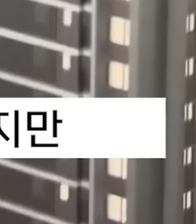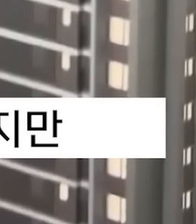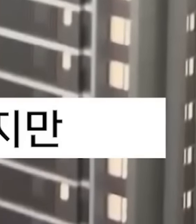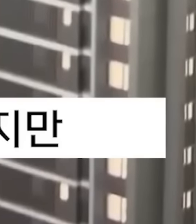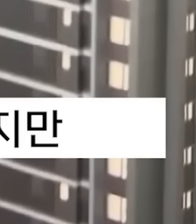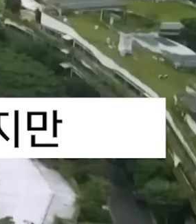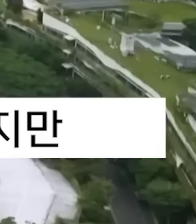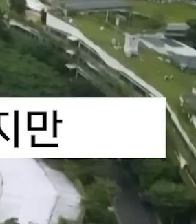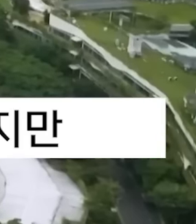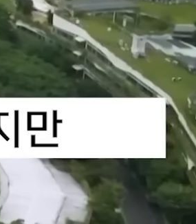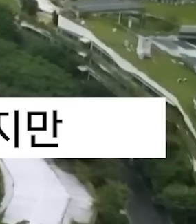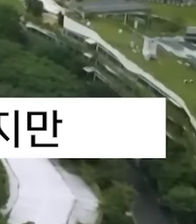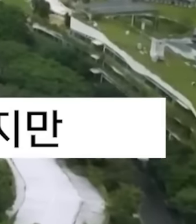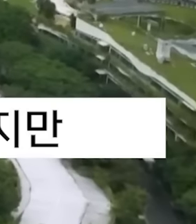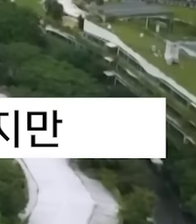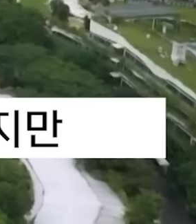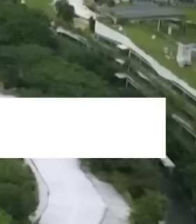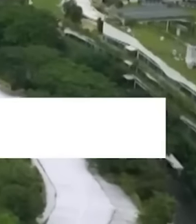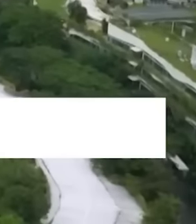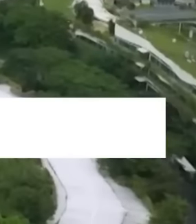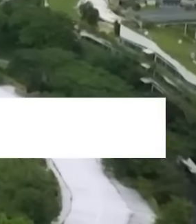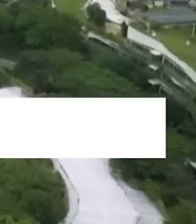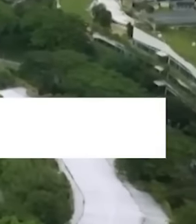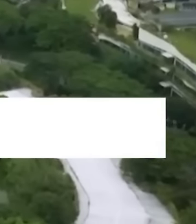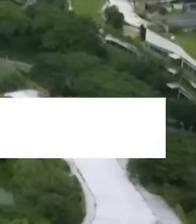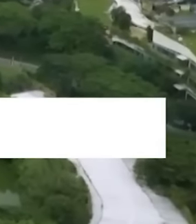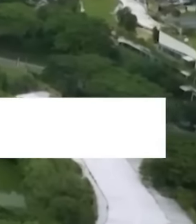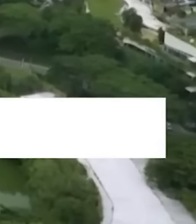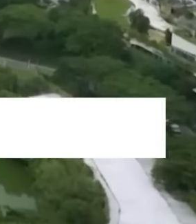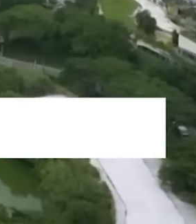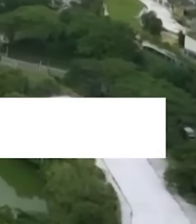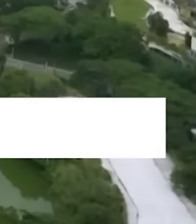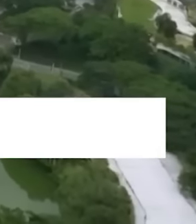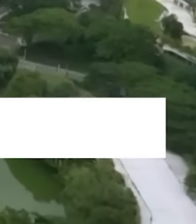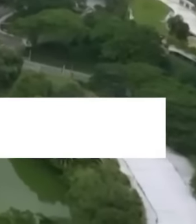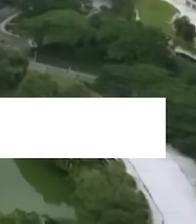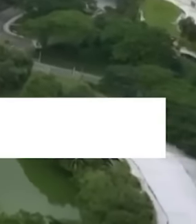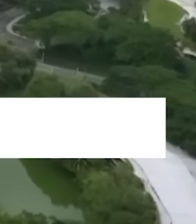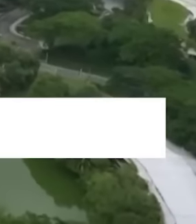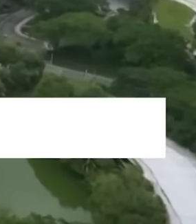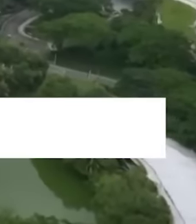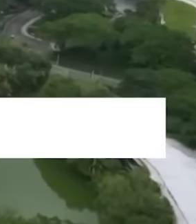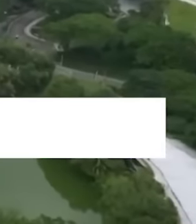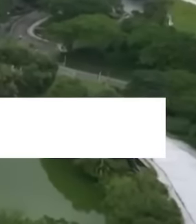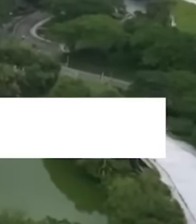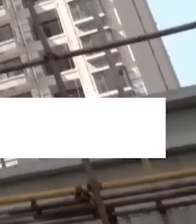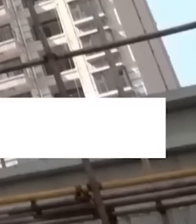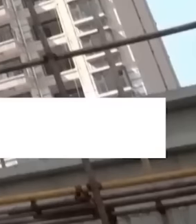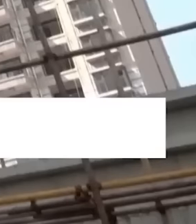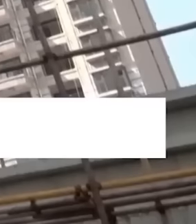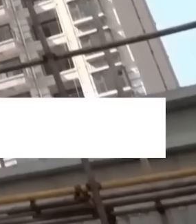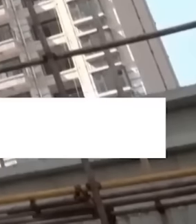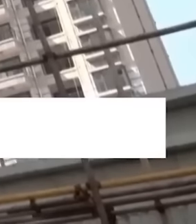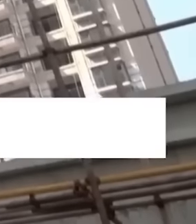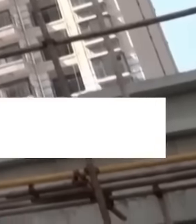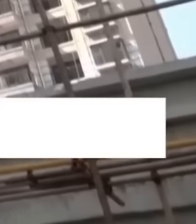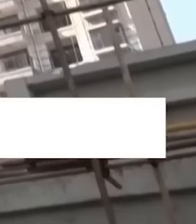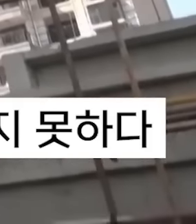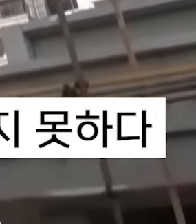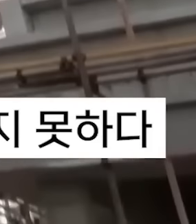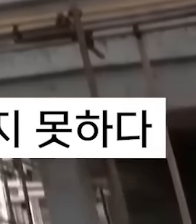전문가들마다 추산하는 숫자가 다르지만 극단적인 경우 현재 빈집이 30억 명이 살기에도 충분한 도라고